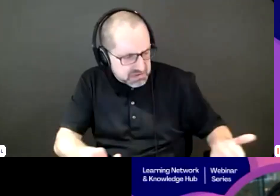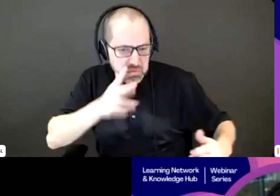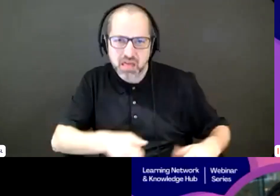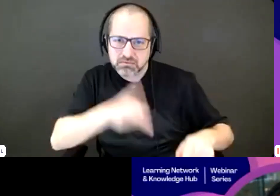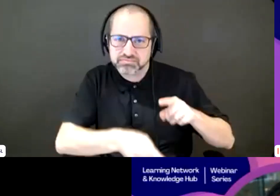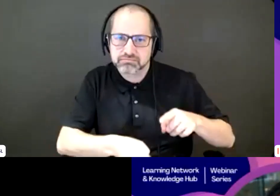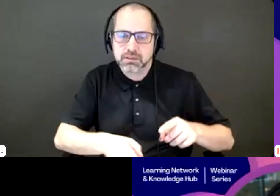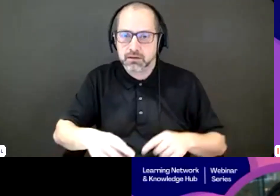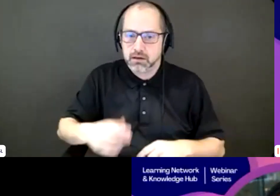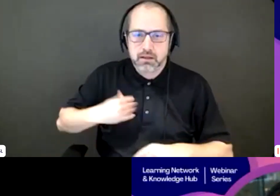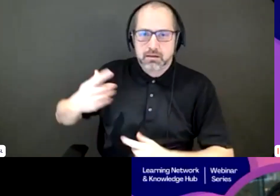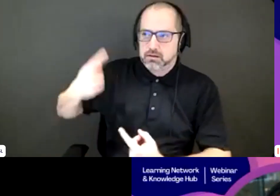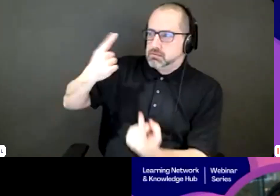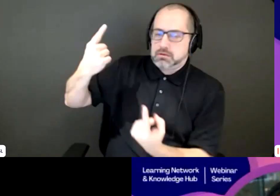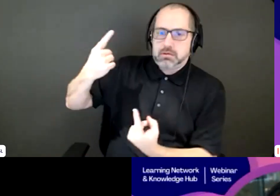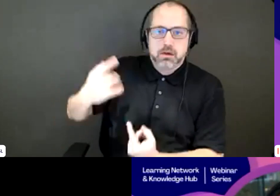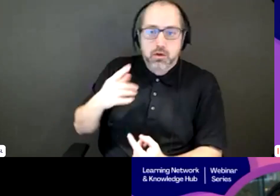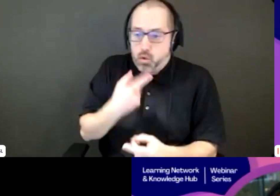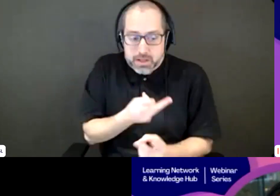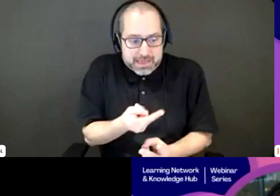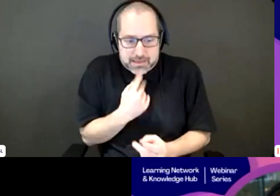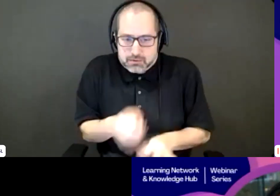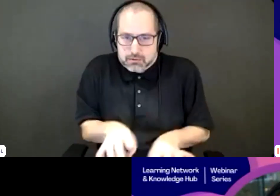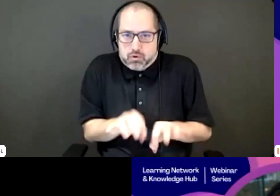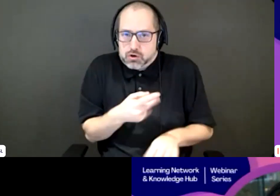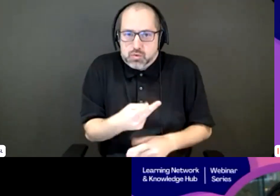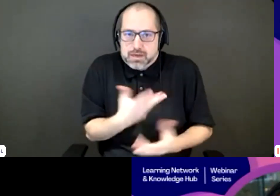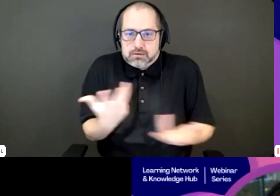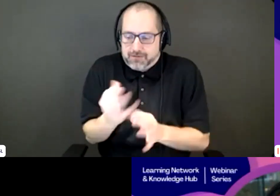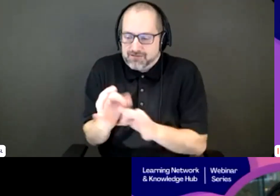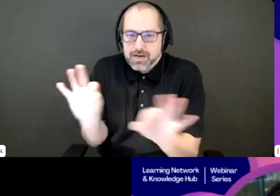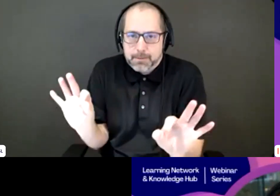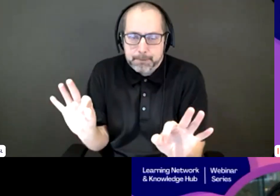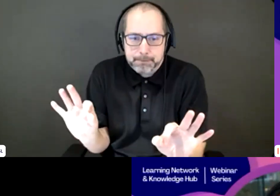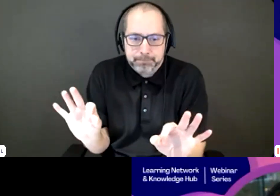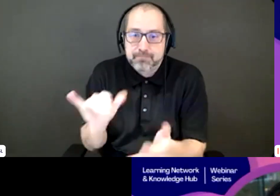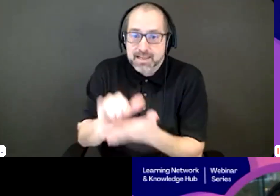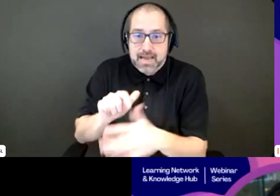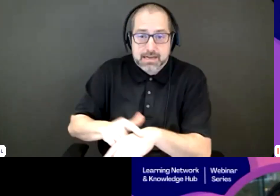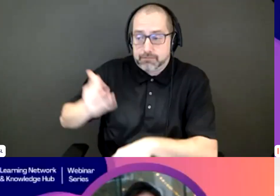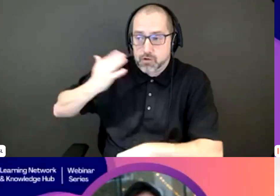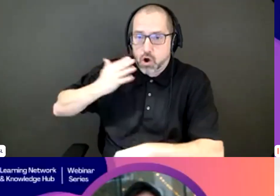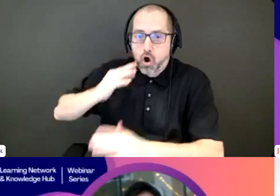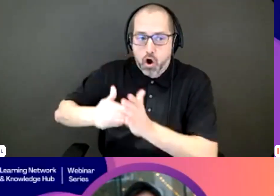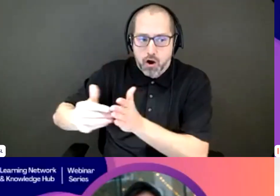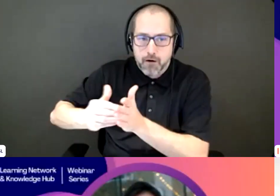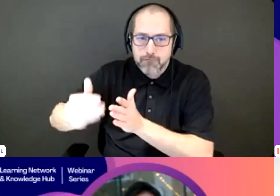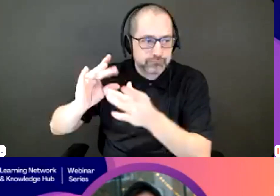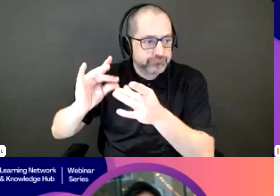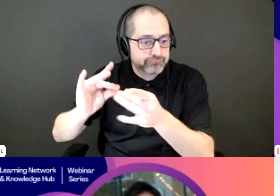tous de tous les autres mon père donc à retiré la liberté que nous avions